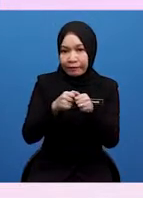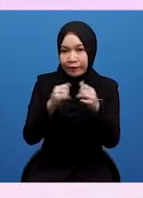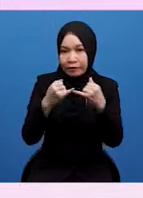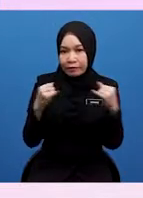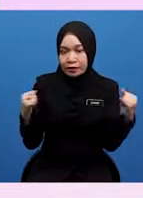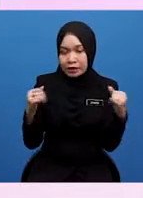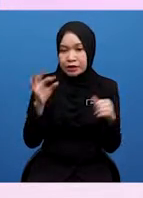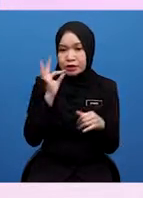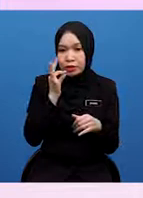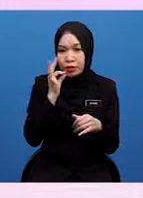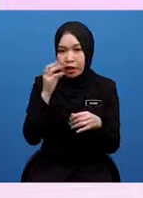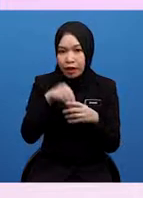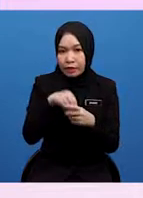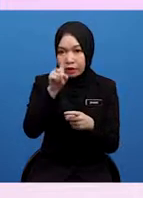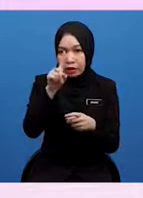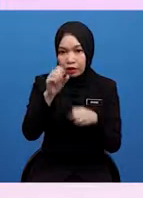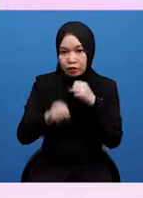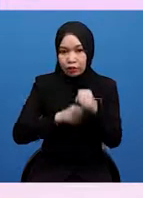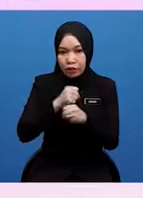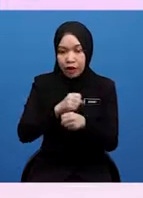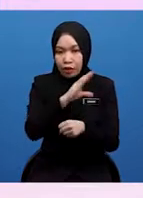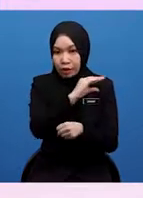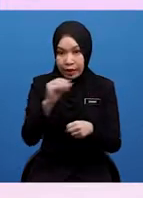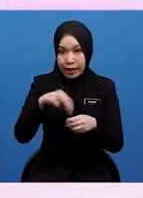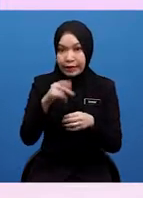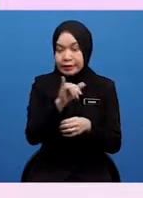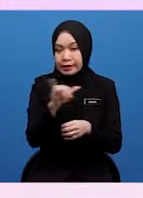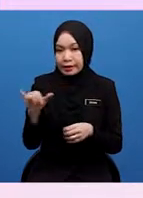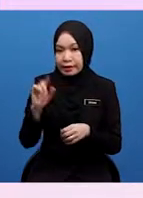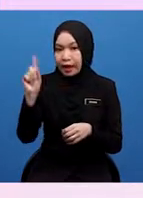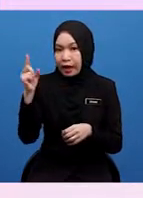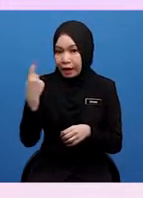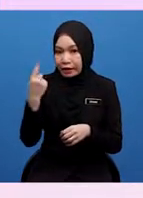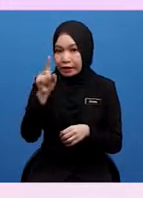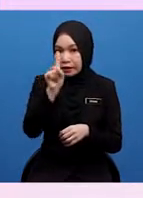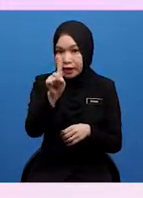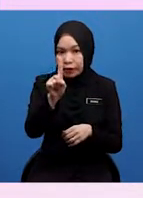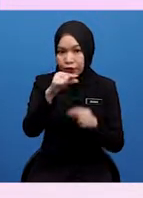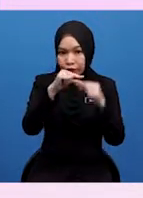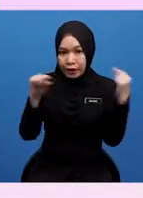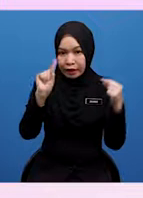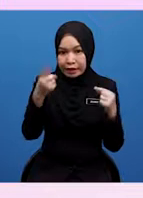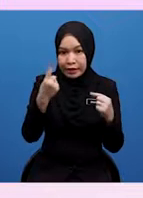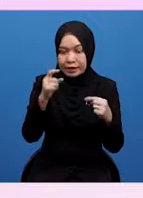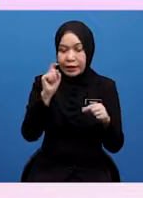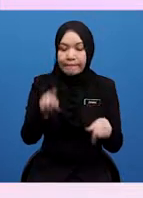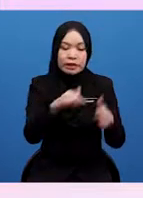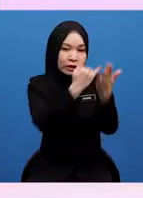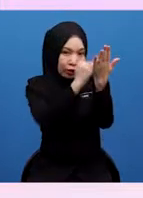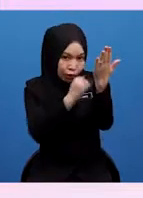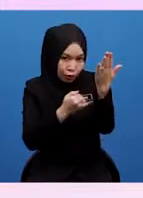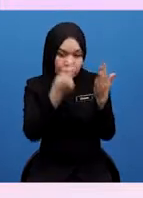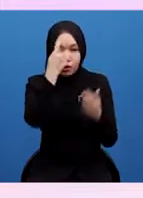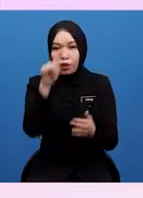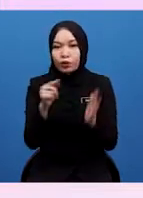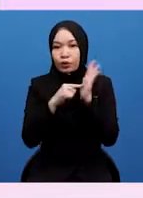di dalam satu tahun dan hasilnya hanya satu garis sahaja perlu dilukis untuk